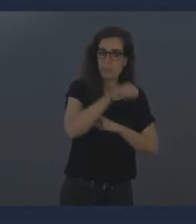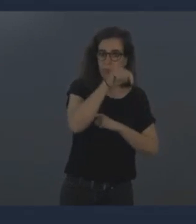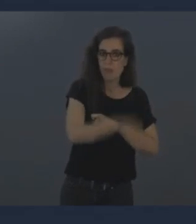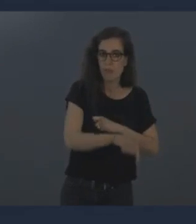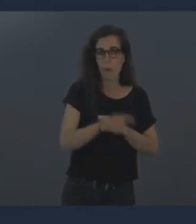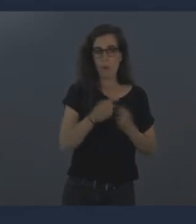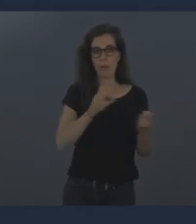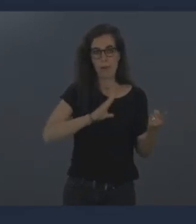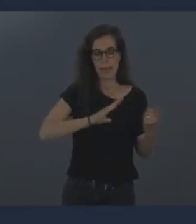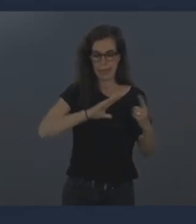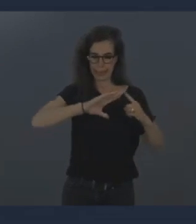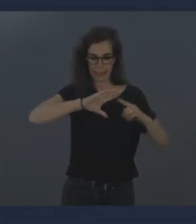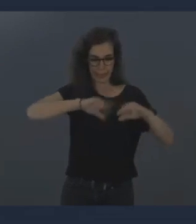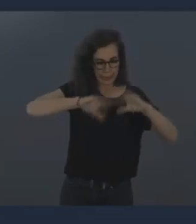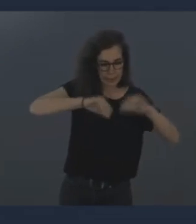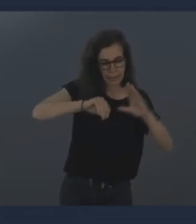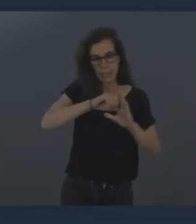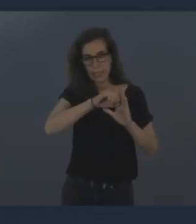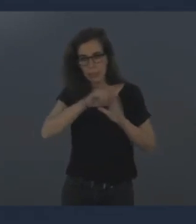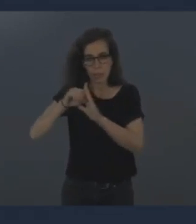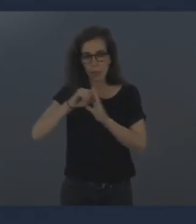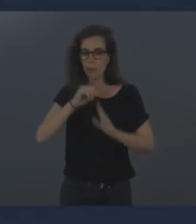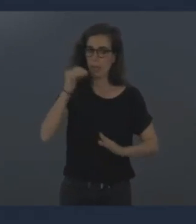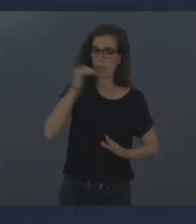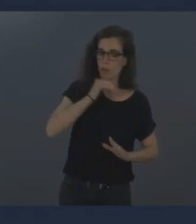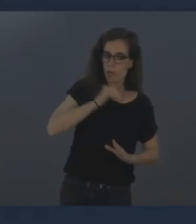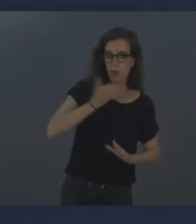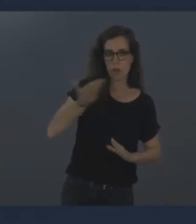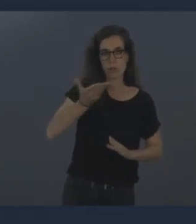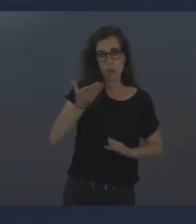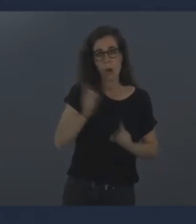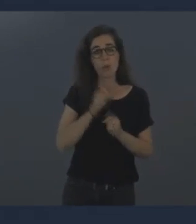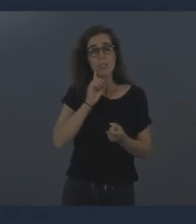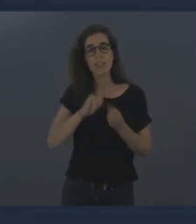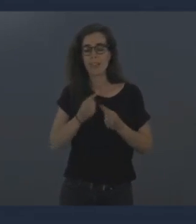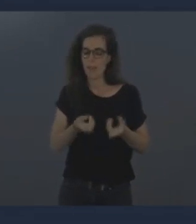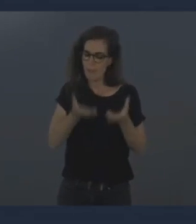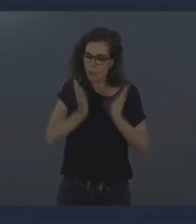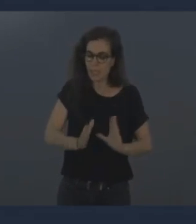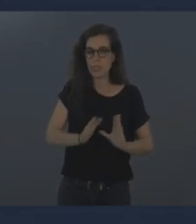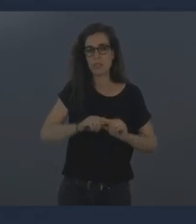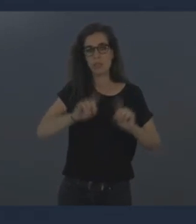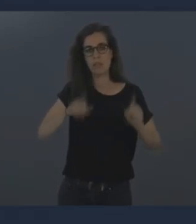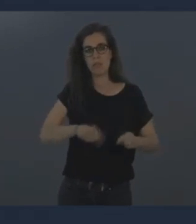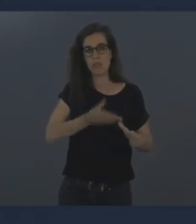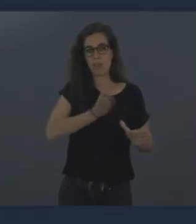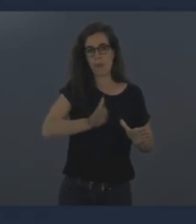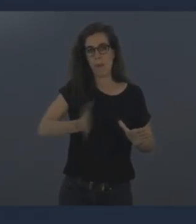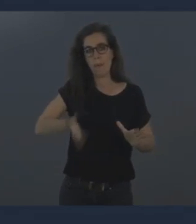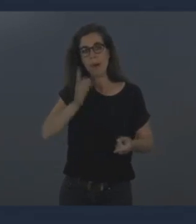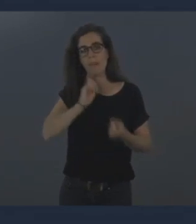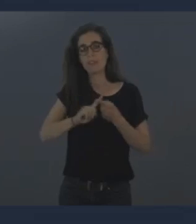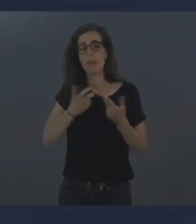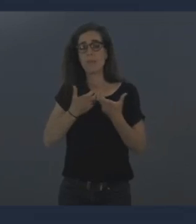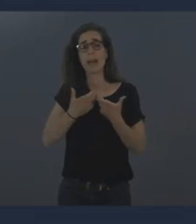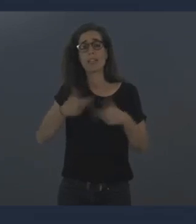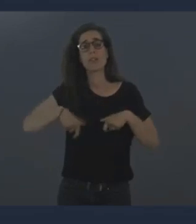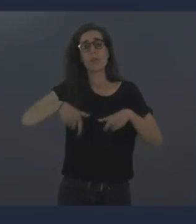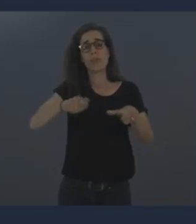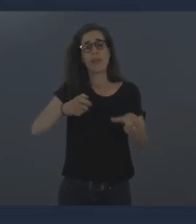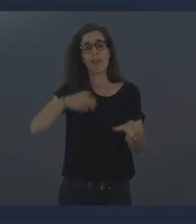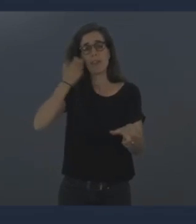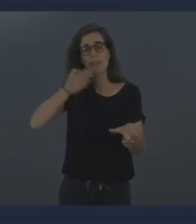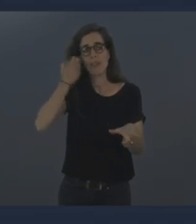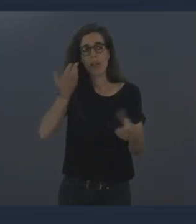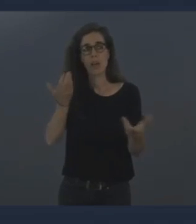les engagements de crédit, établir aussi les arbitrages, je pense aux arbitrages liés au rail. Voilà un des